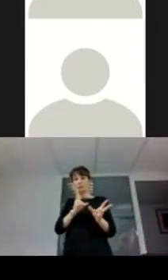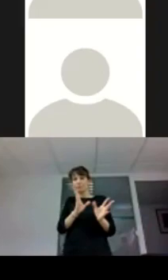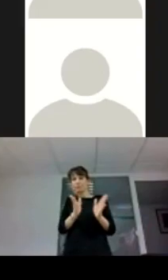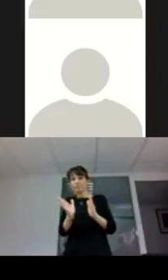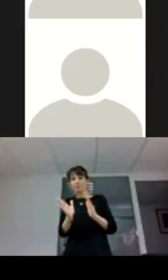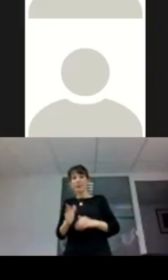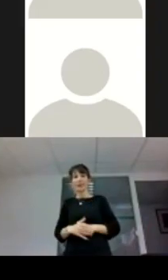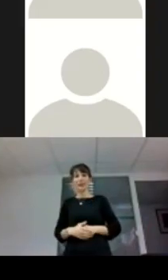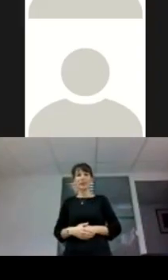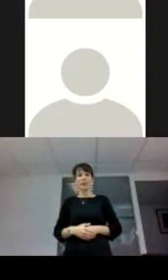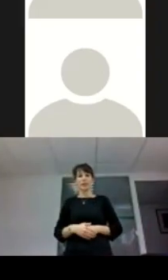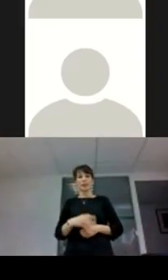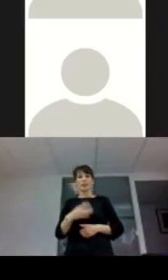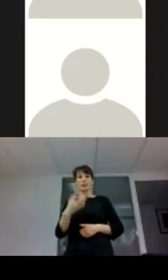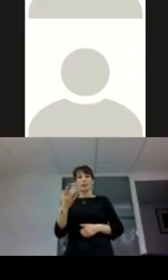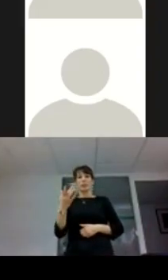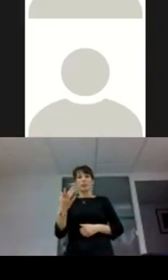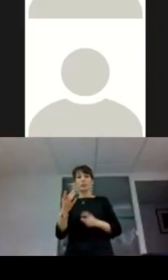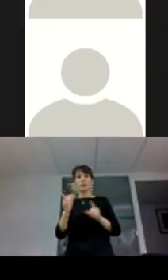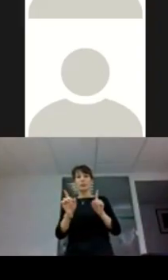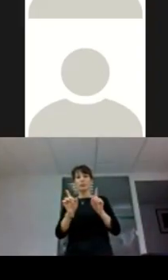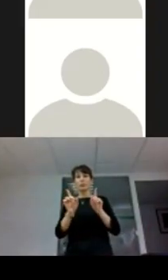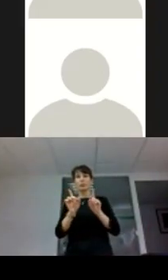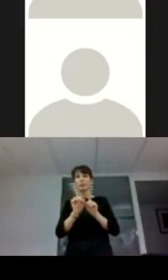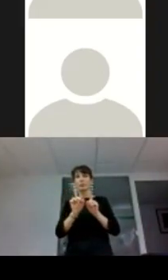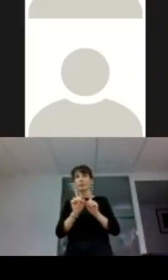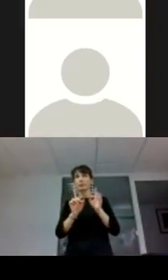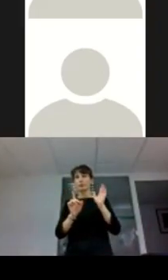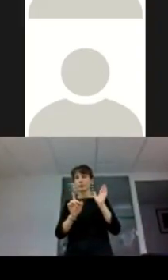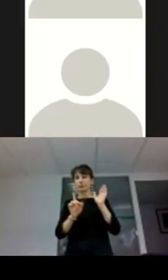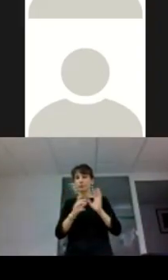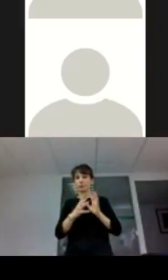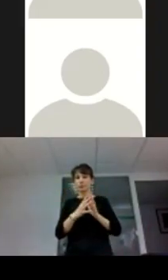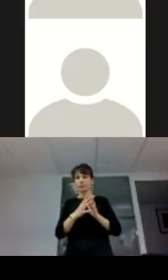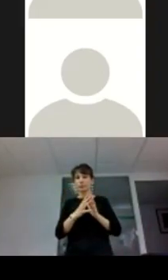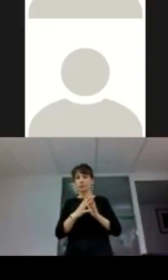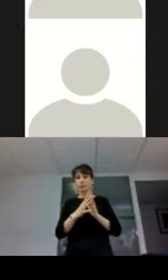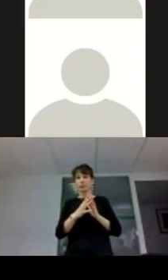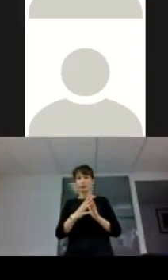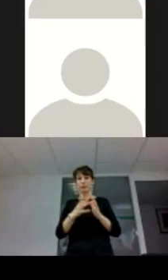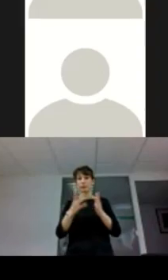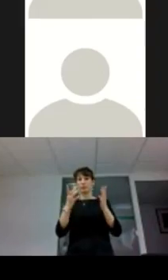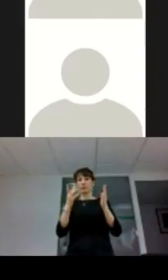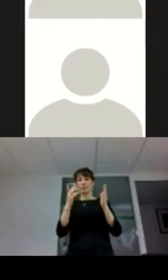insister, et après je m'arrête, parce que j'ai peut-être un petit peu débordé, c'est qu'il faut faire très attention